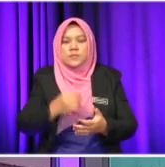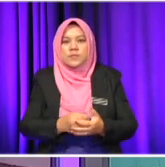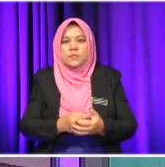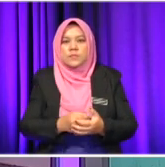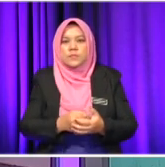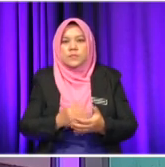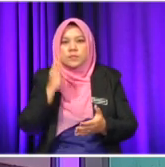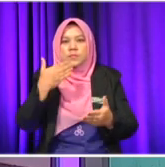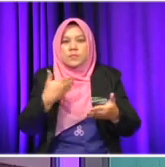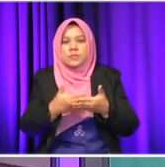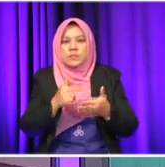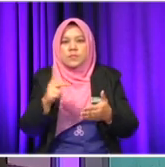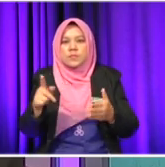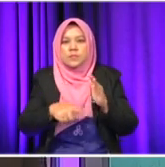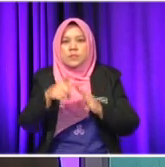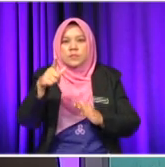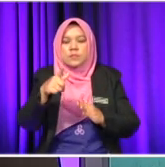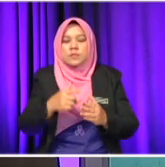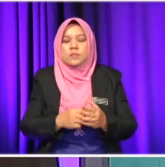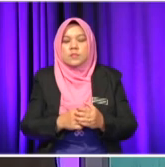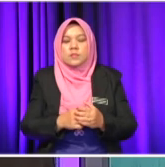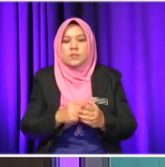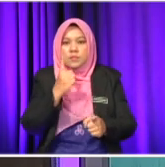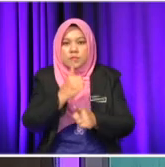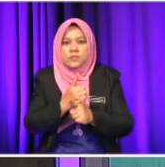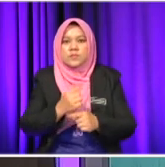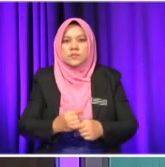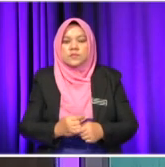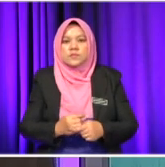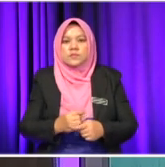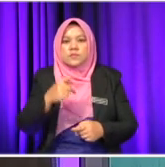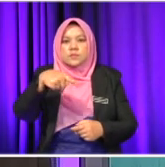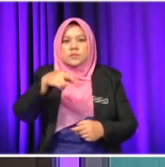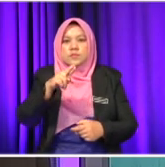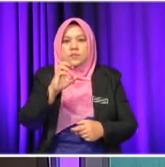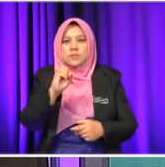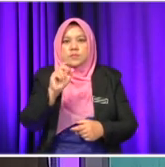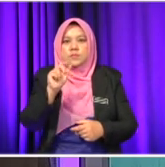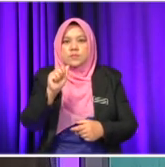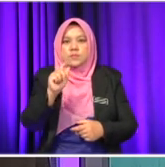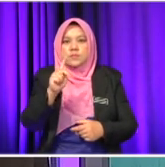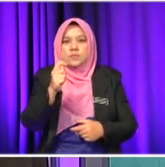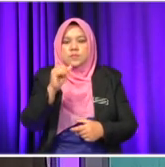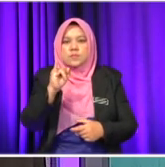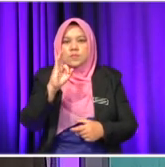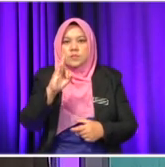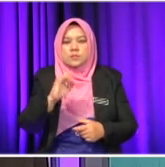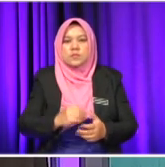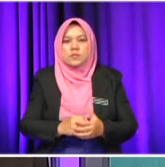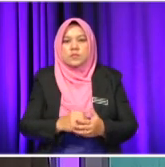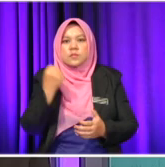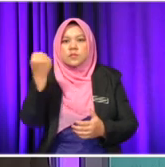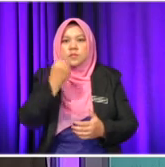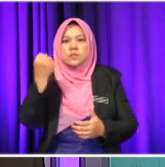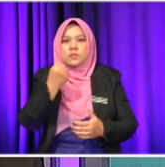tepat Oke next oke yang kedua ciri yang kedua adalah proaktif proyektif nih gila Sentosa mengejar